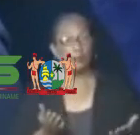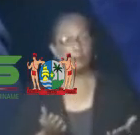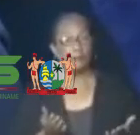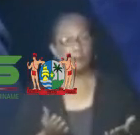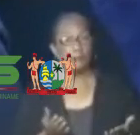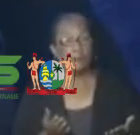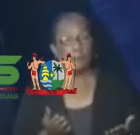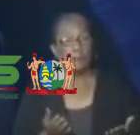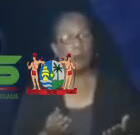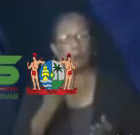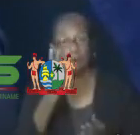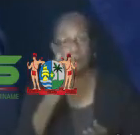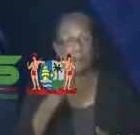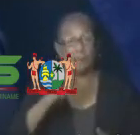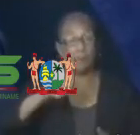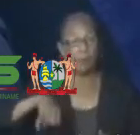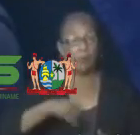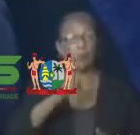op 3 juli